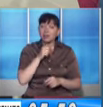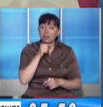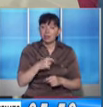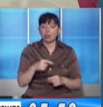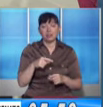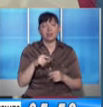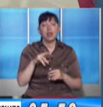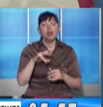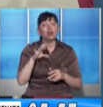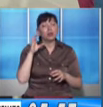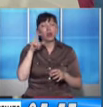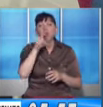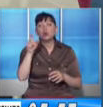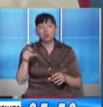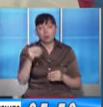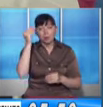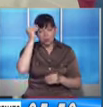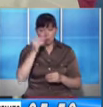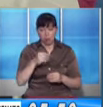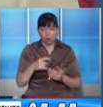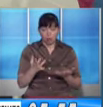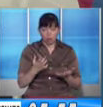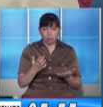dumneavoastră încercați să manipulați cu opinia publică, dar o să vă pun o întrebare